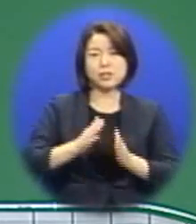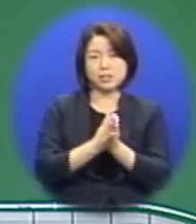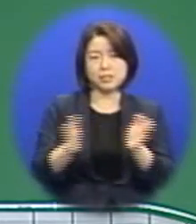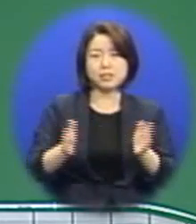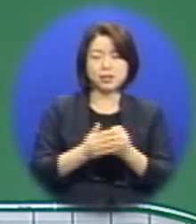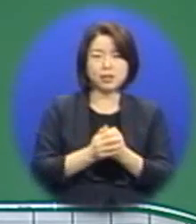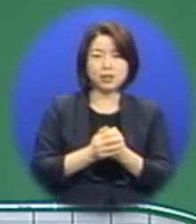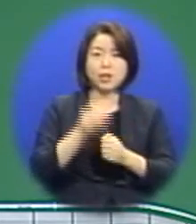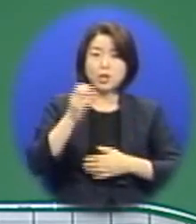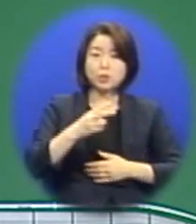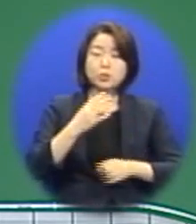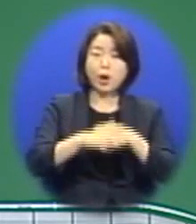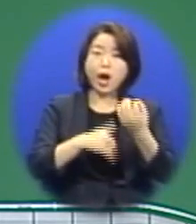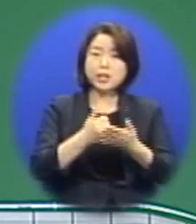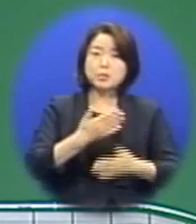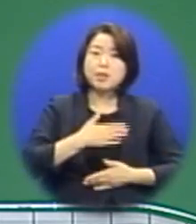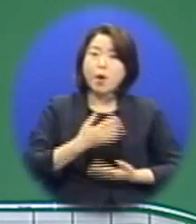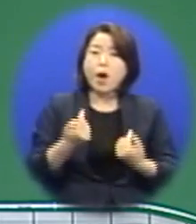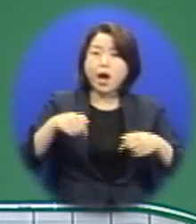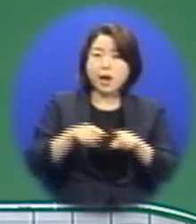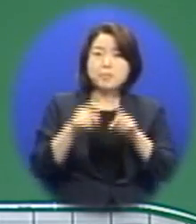그리고 하나님이 나와 함께 계신 것을.